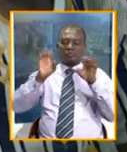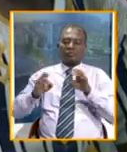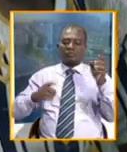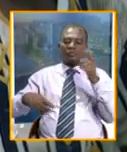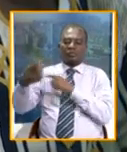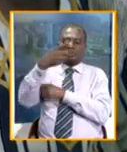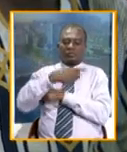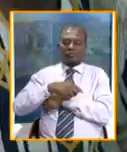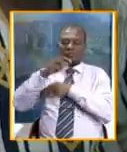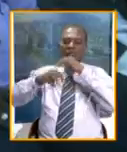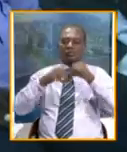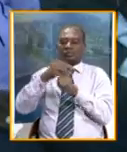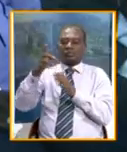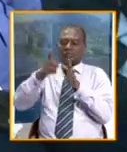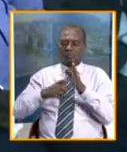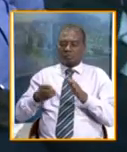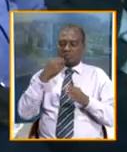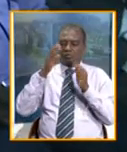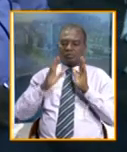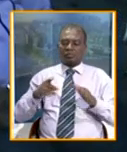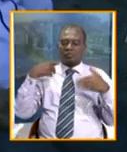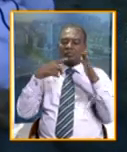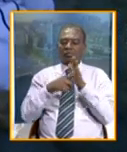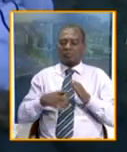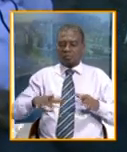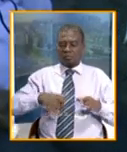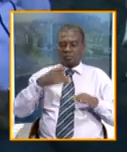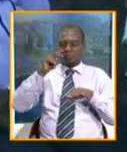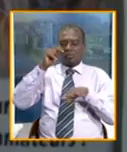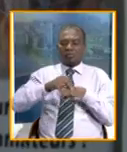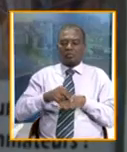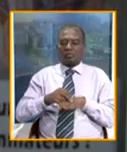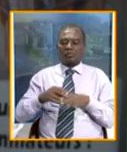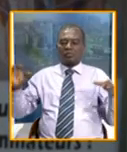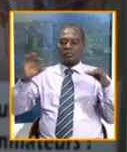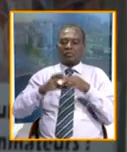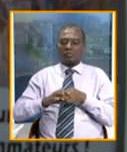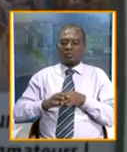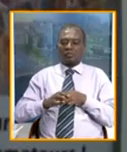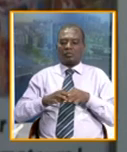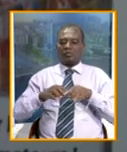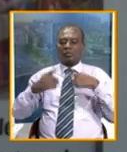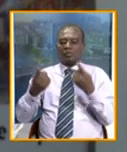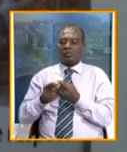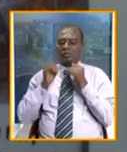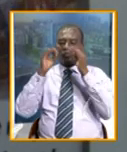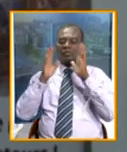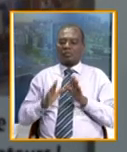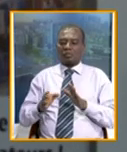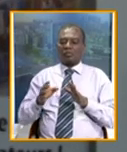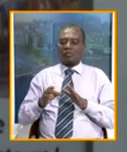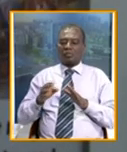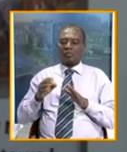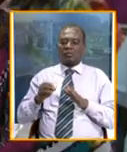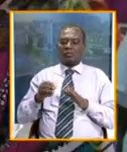droits des consommateurs est marquée par des sensibilisations. La Fédération des réseaux ivoiriens des consommateurs,